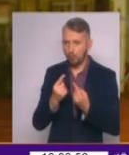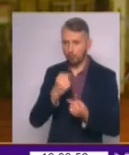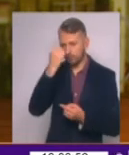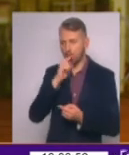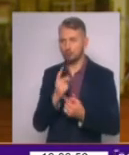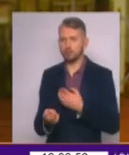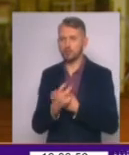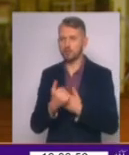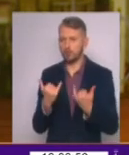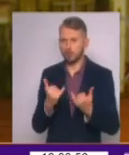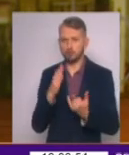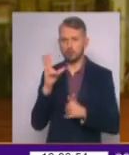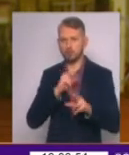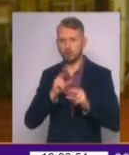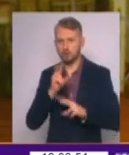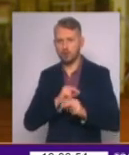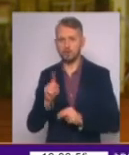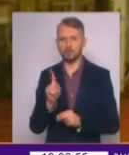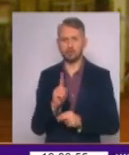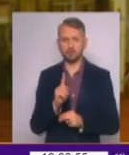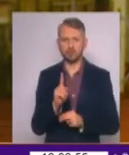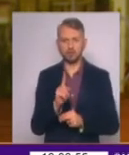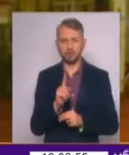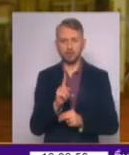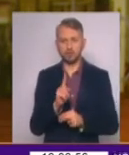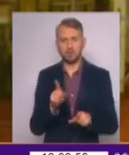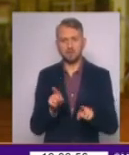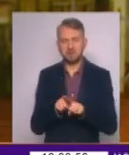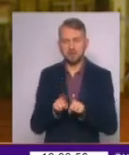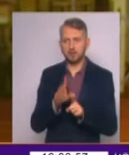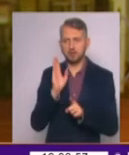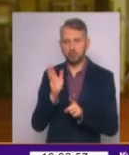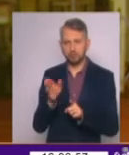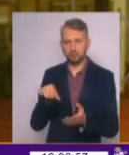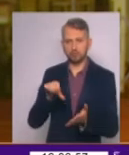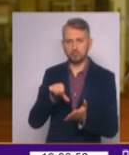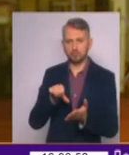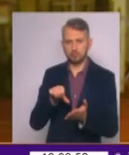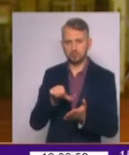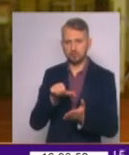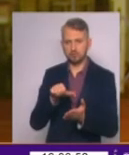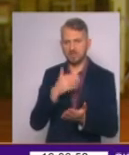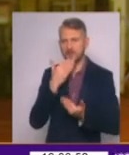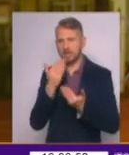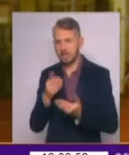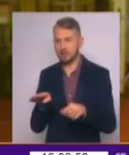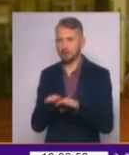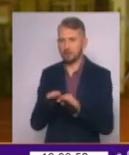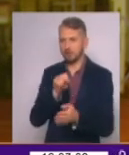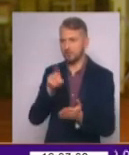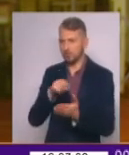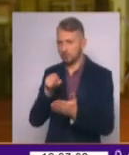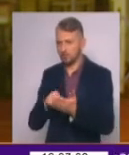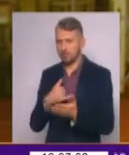до нас завітали. Дуже буду сподіватися, що все-таки будуть долучатися із подібними запитаннями, можливо, якимось чином буде у нас